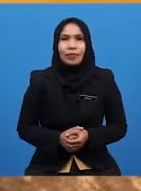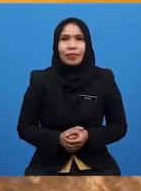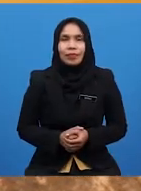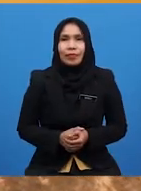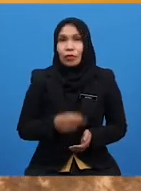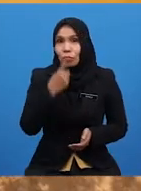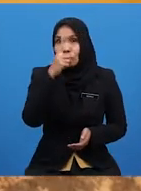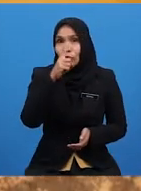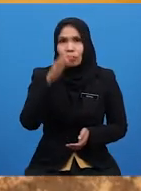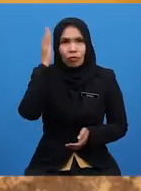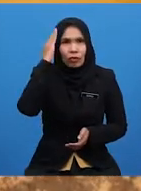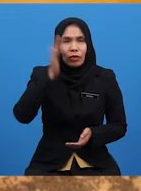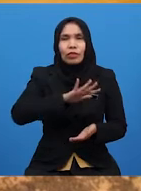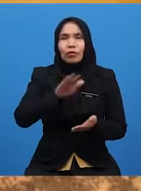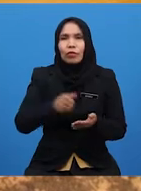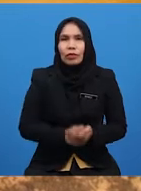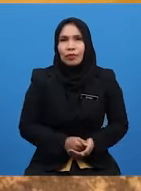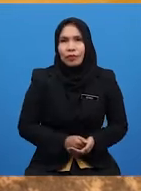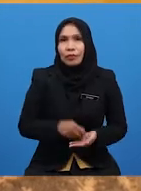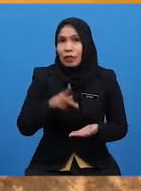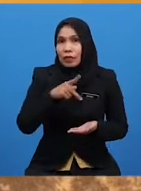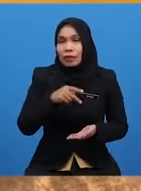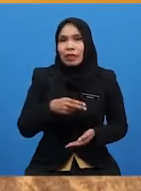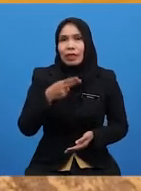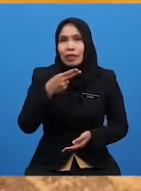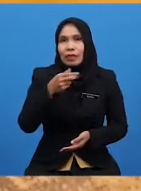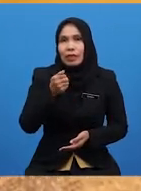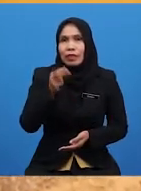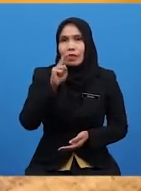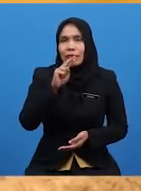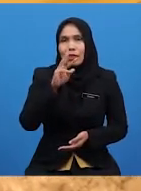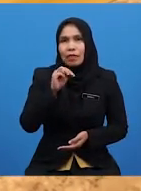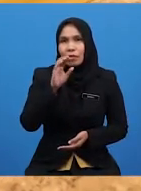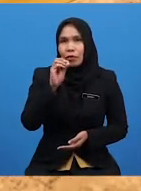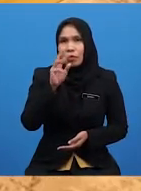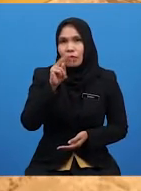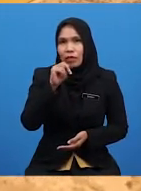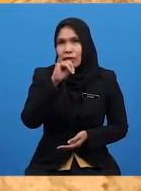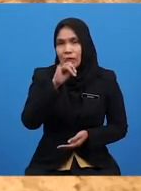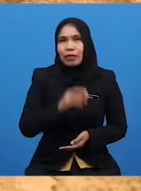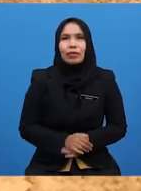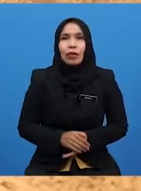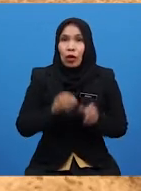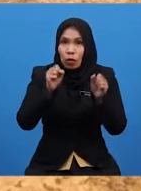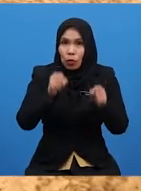semua kesan Harmoni ini juga boleh berlaku dengan pengulangan size pengulangan